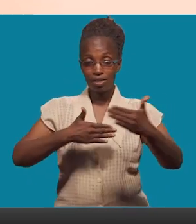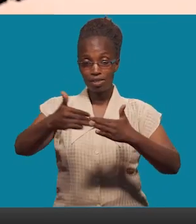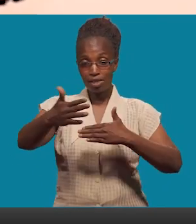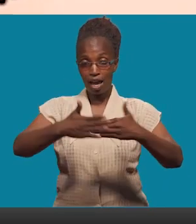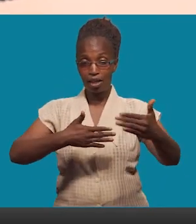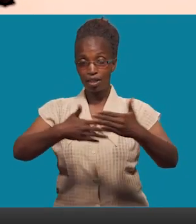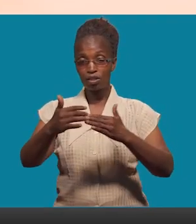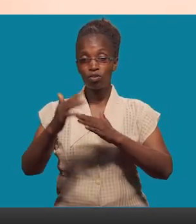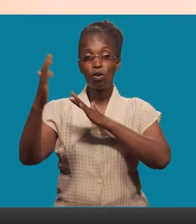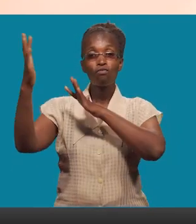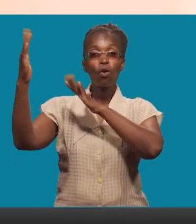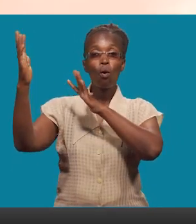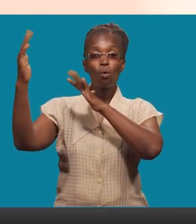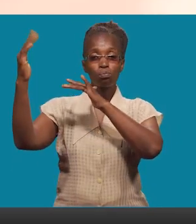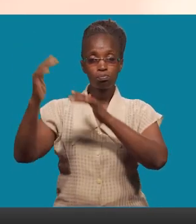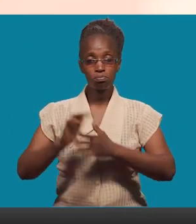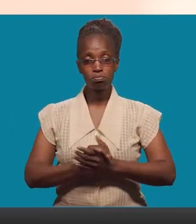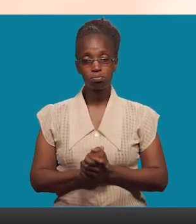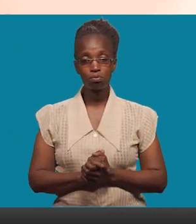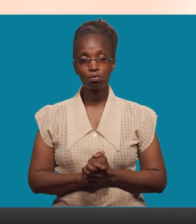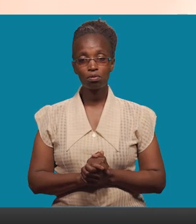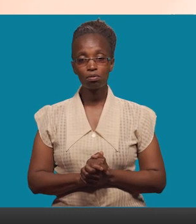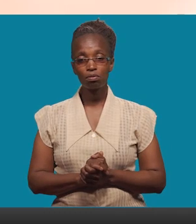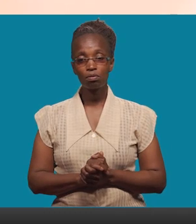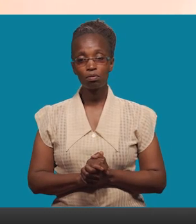this is a sign of hope.